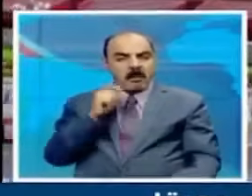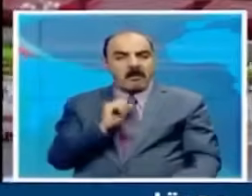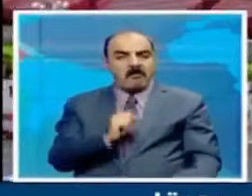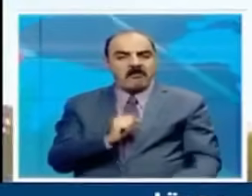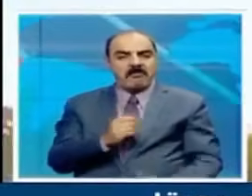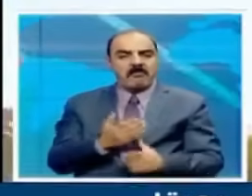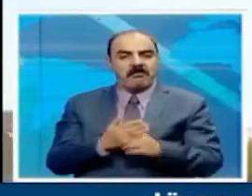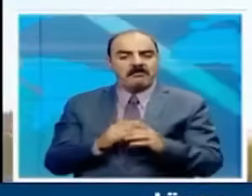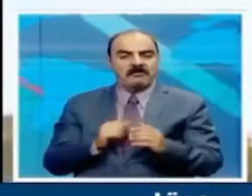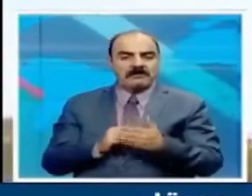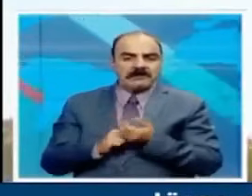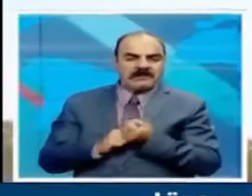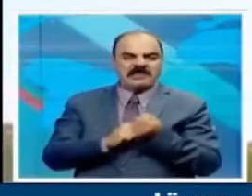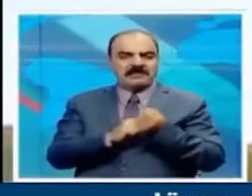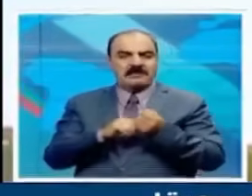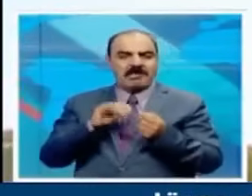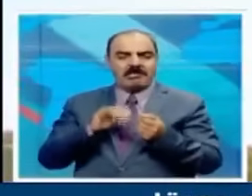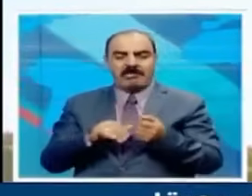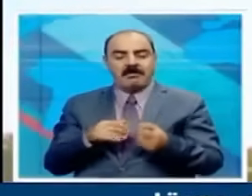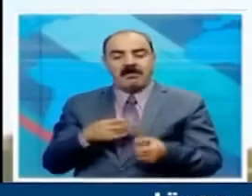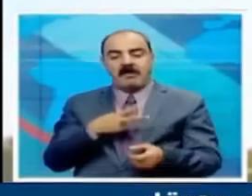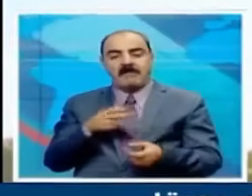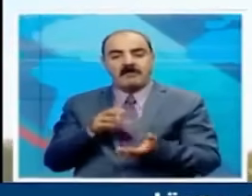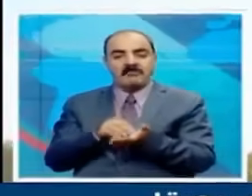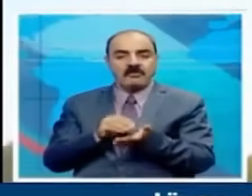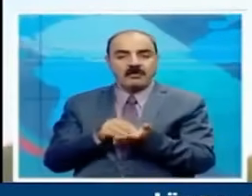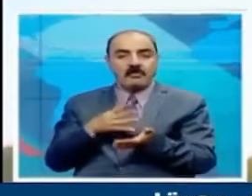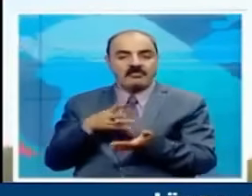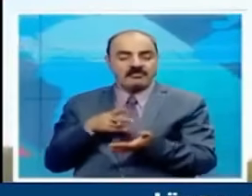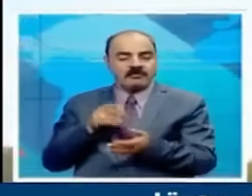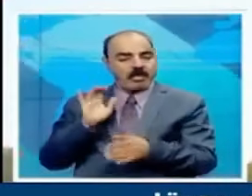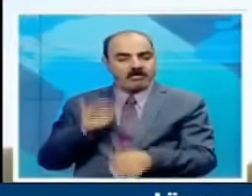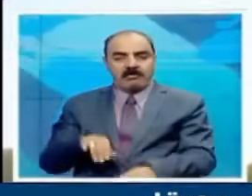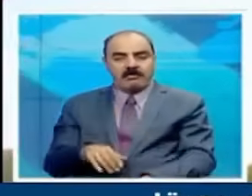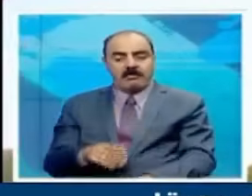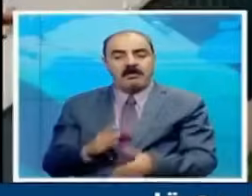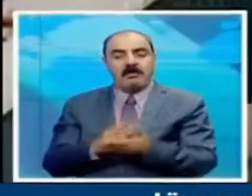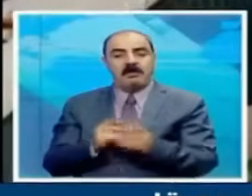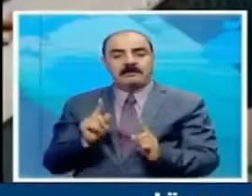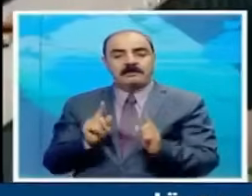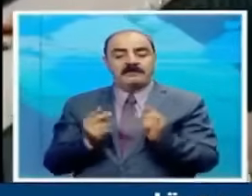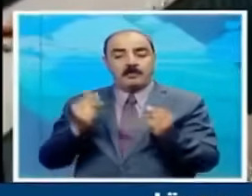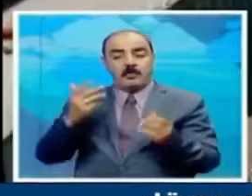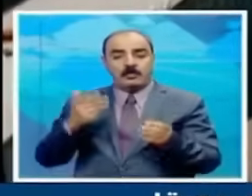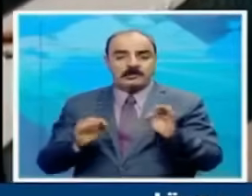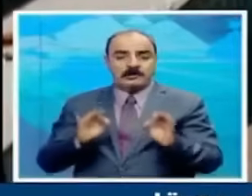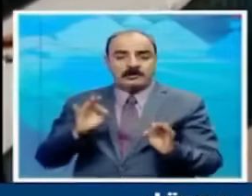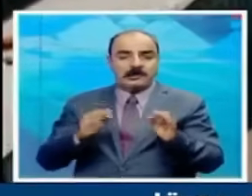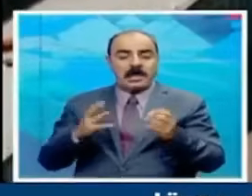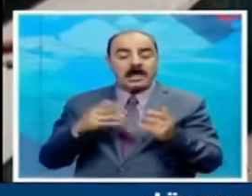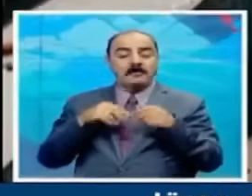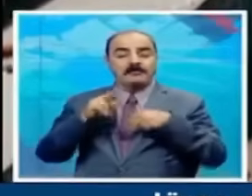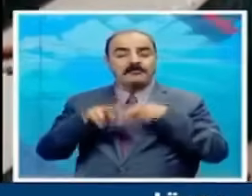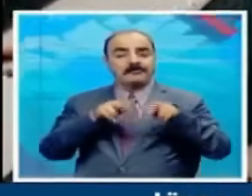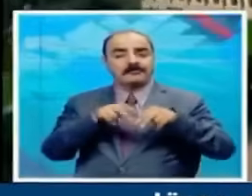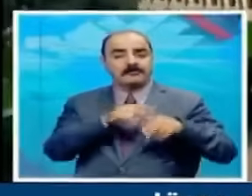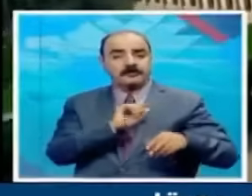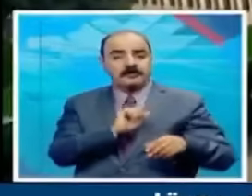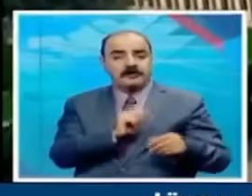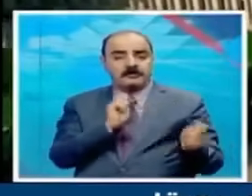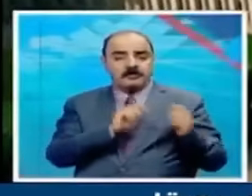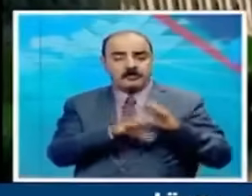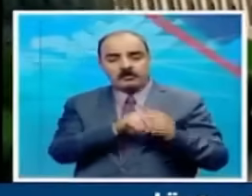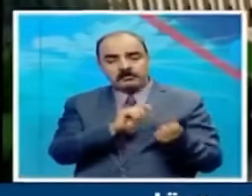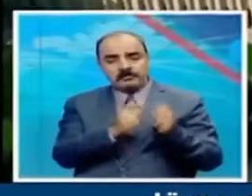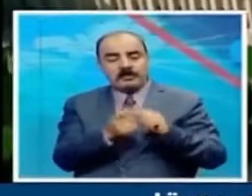يواجهان صعوبات في استعادة القوة الدافعة في بداية 2024. وارتفع مؤشر مديري المشتريات الرسمية لقطاع